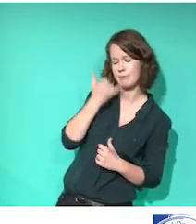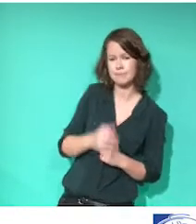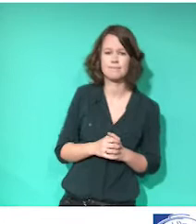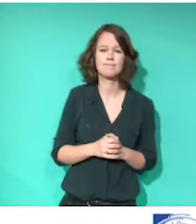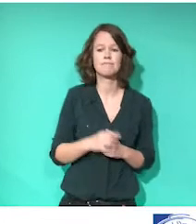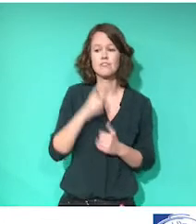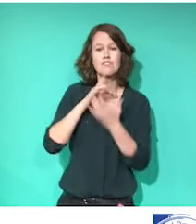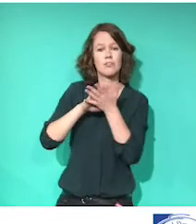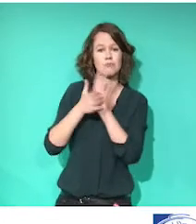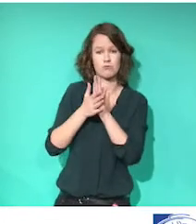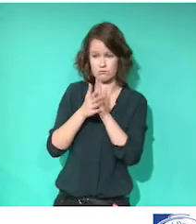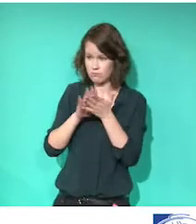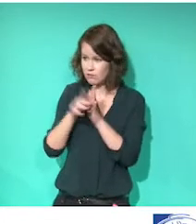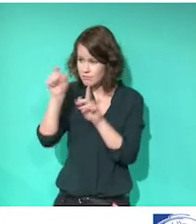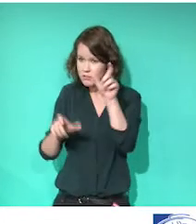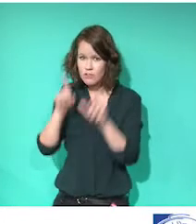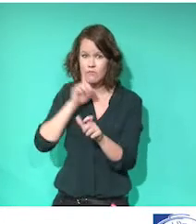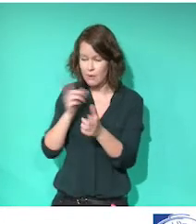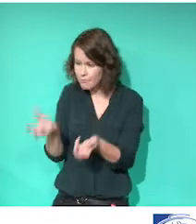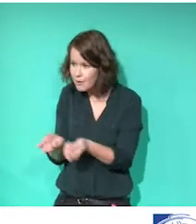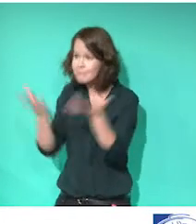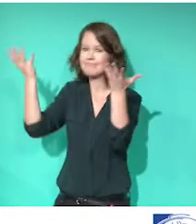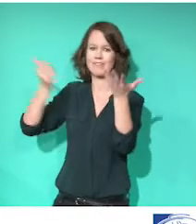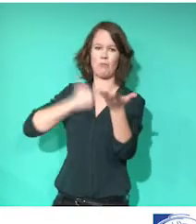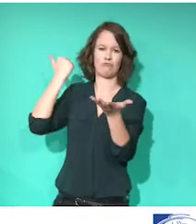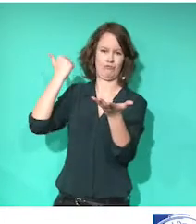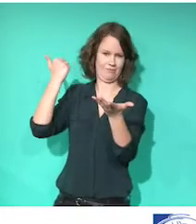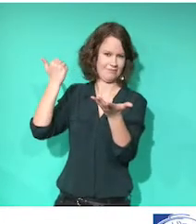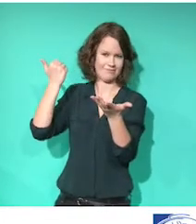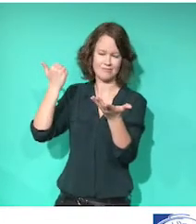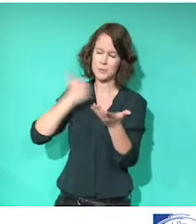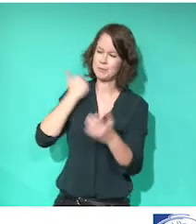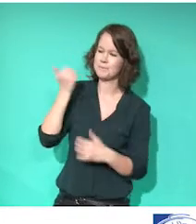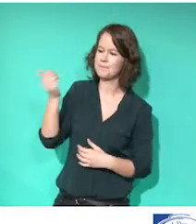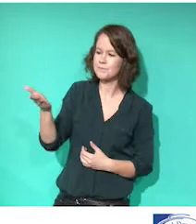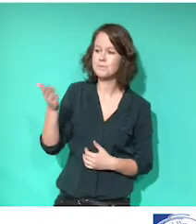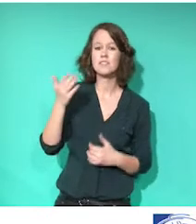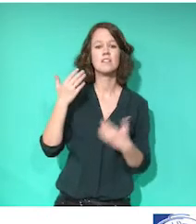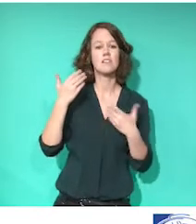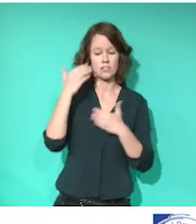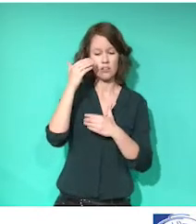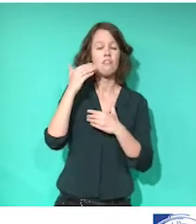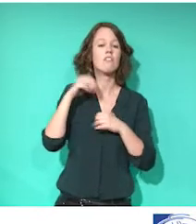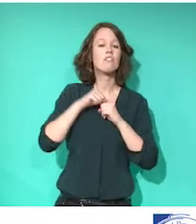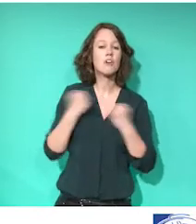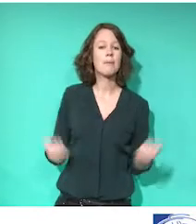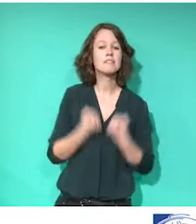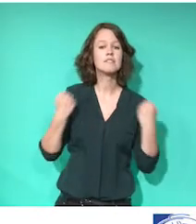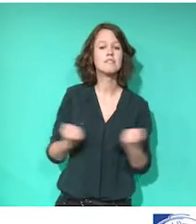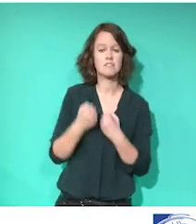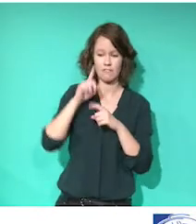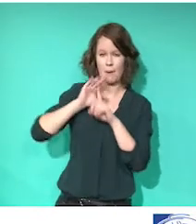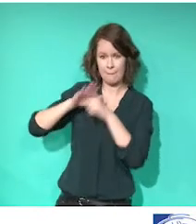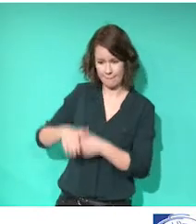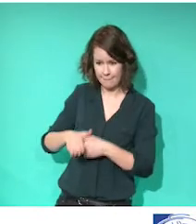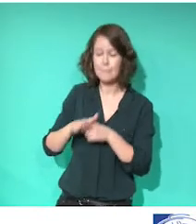vers l'indépendance et l'autonomie. Voilà, la campagne sexiste pas notre genre se termine aujourd'hui. Et je profite de ce